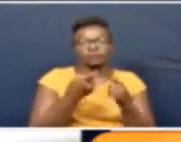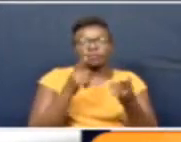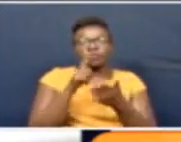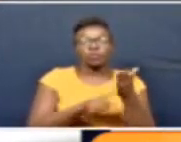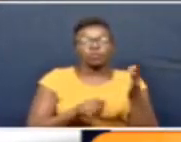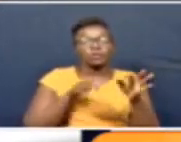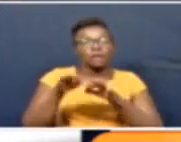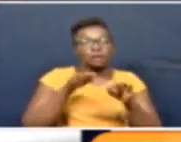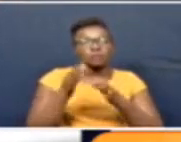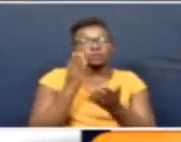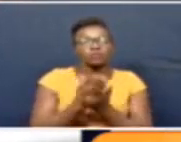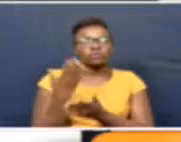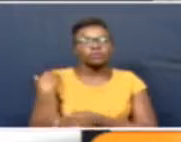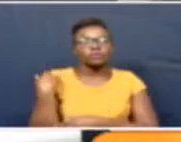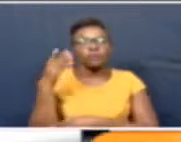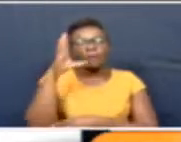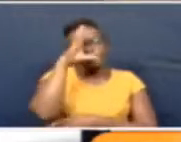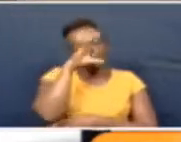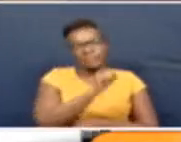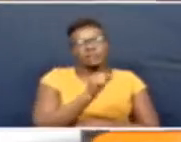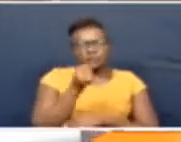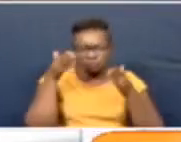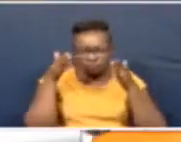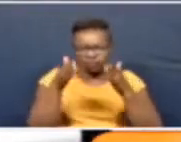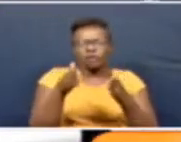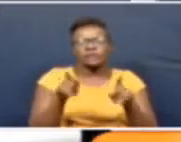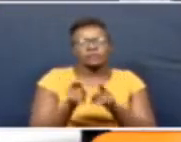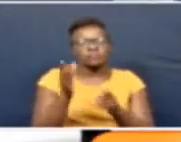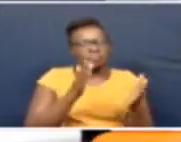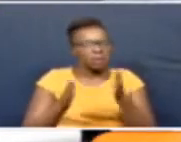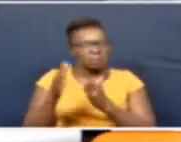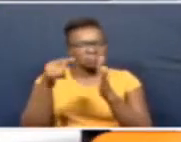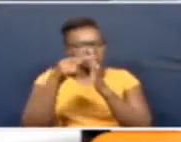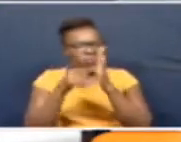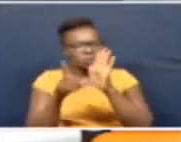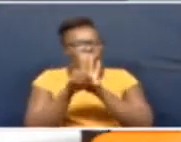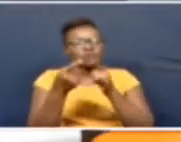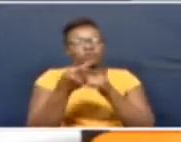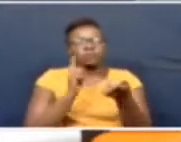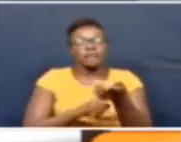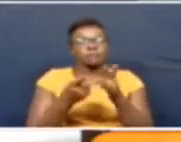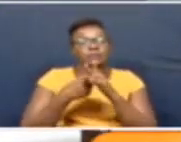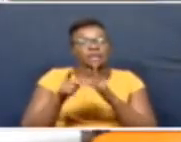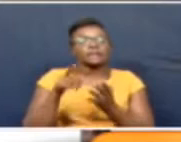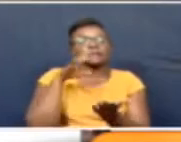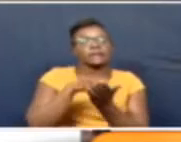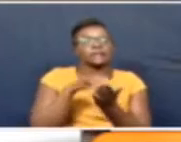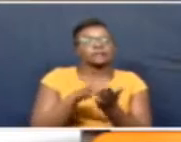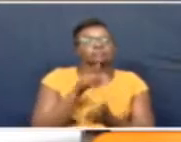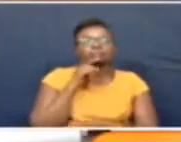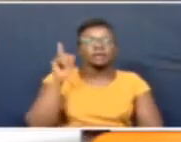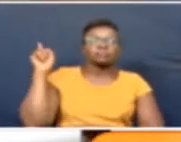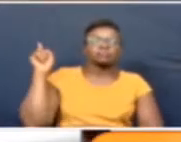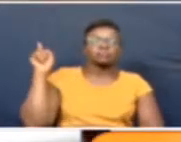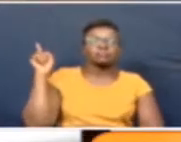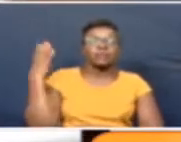kuwa kukosa kuzingatiwa na kufuatiliwa kwa mipangilio ya kisheria tangu kuanza kusikizwa kwa kesi hiyo. Onyancha